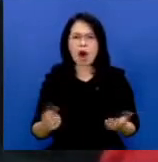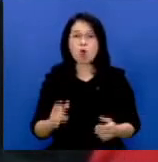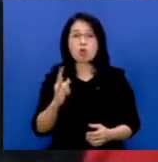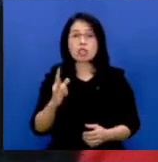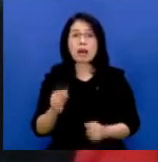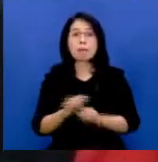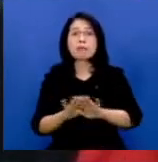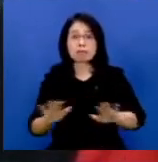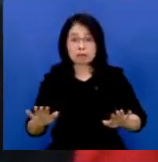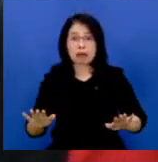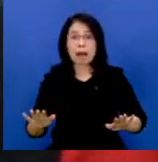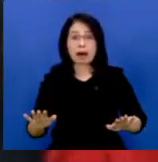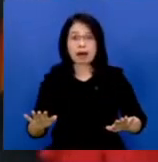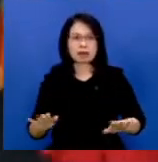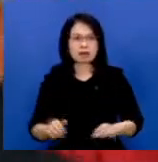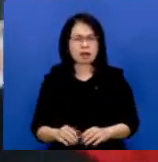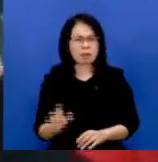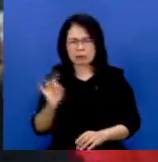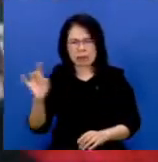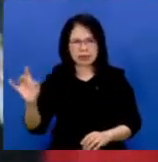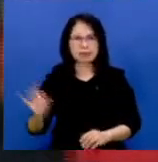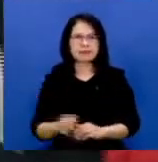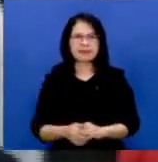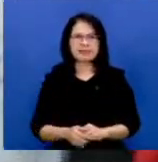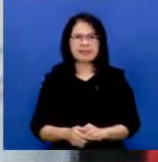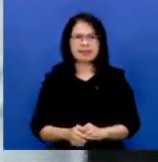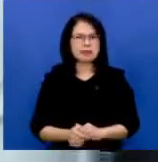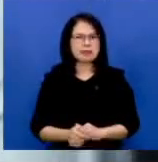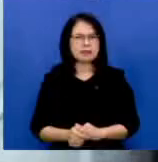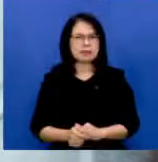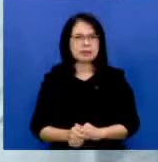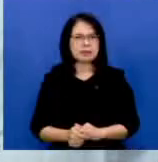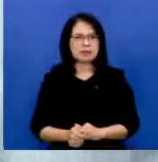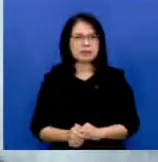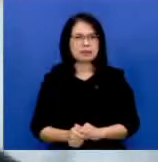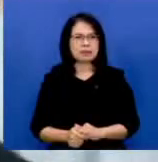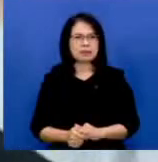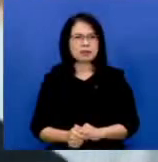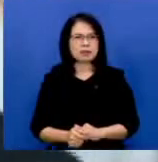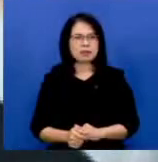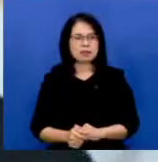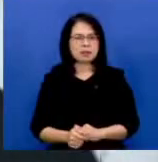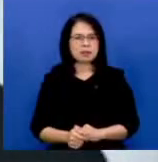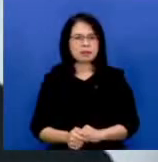banyak juga strategi, ya namanya strategi rahasia. Kalau Solo, Mbak, gimana, Mbak? Khusus Solo, Mbak? Semuanya strategi rahasia.